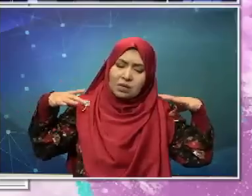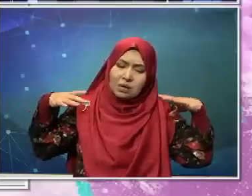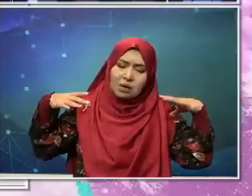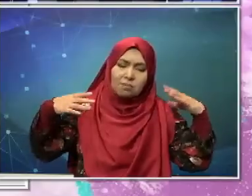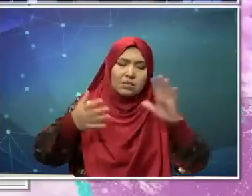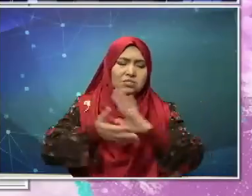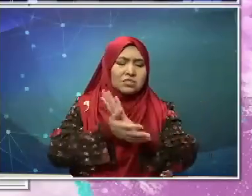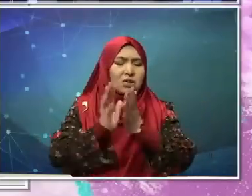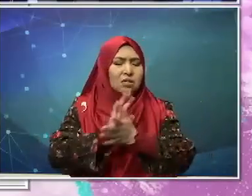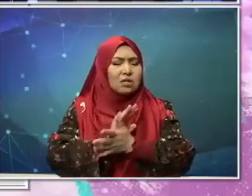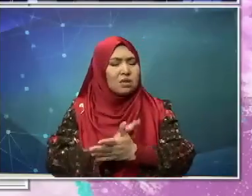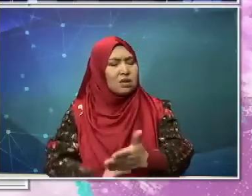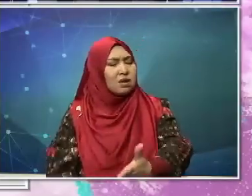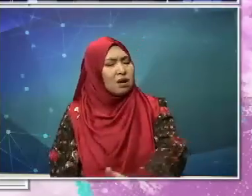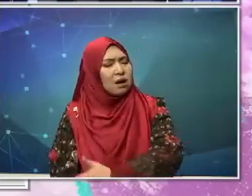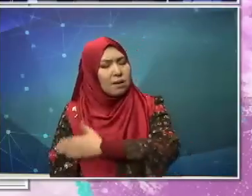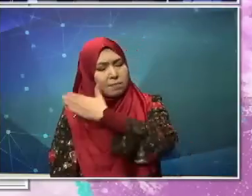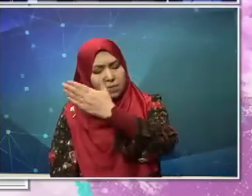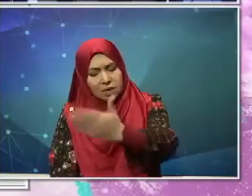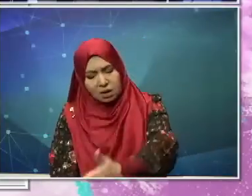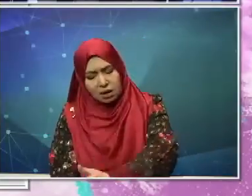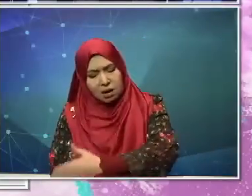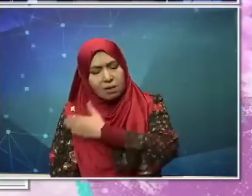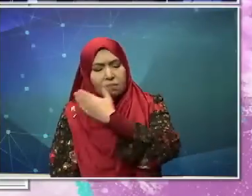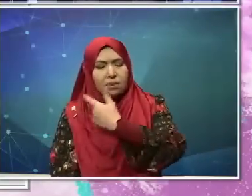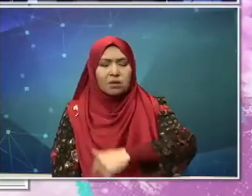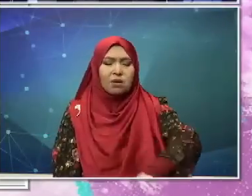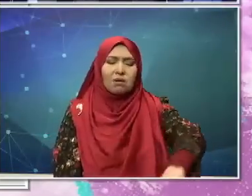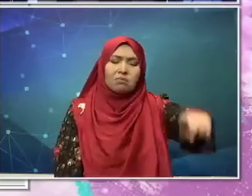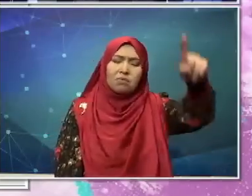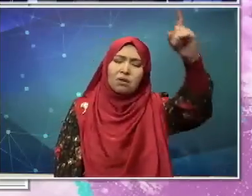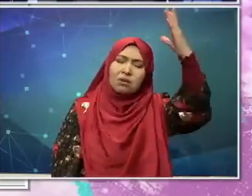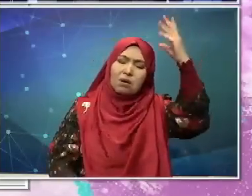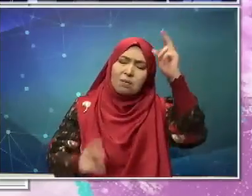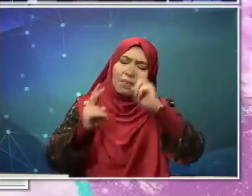ikat alladziina Um